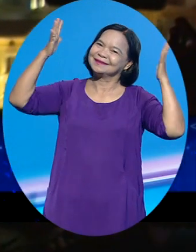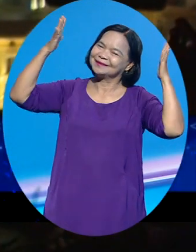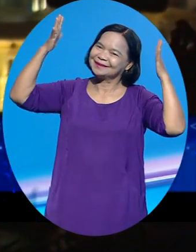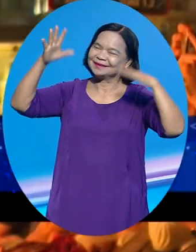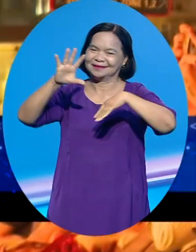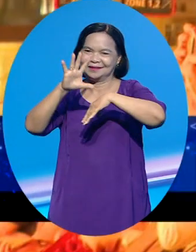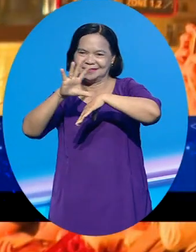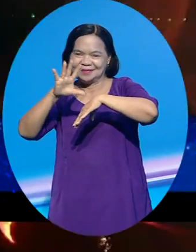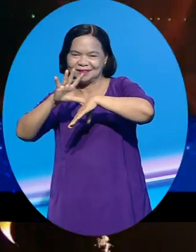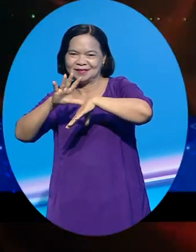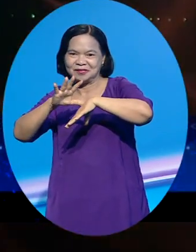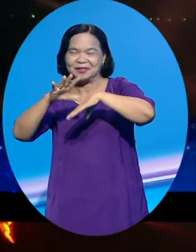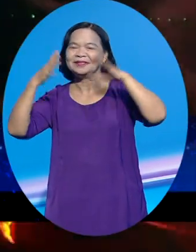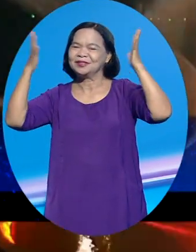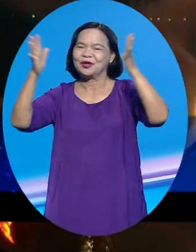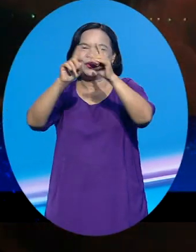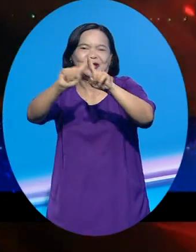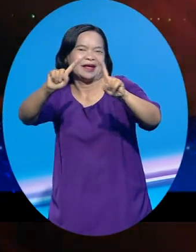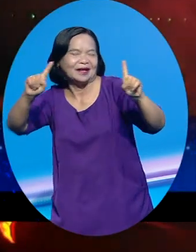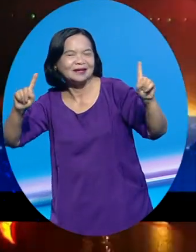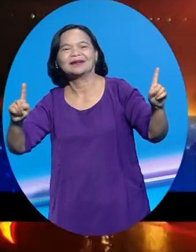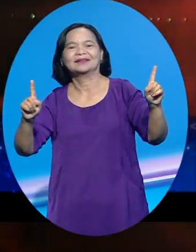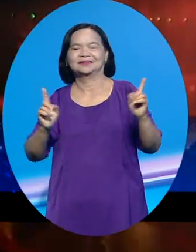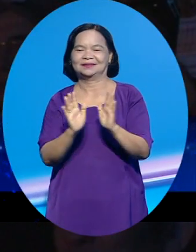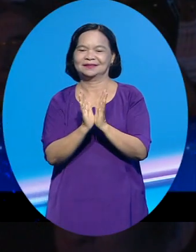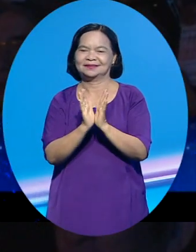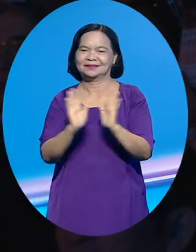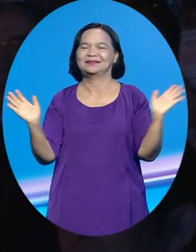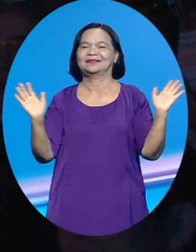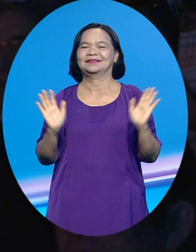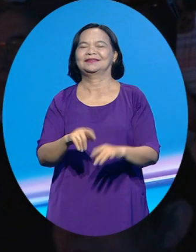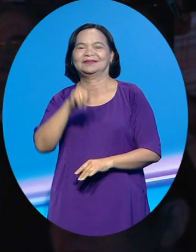thách với các trò mạo hiểm. Kỳ nghỉ lễ năm nay được kỳ vọng là cơ hội vàng